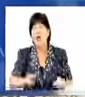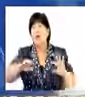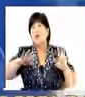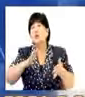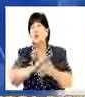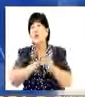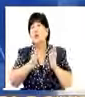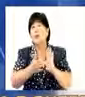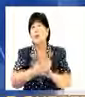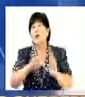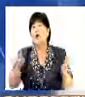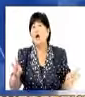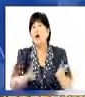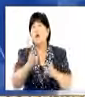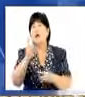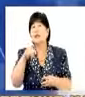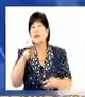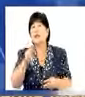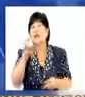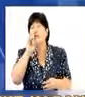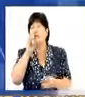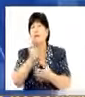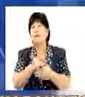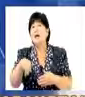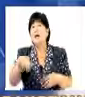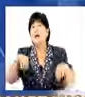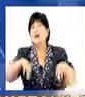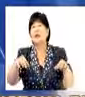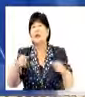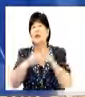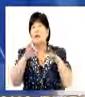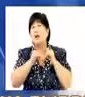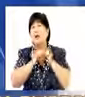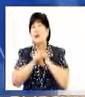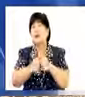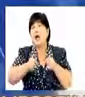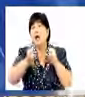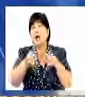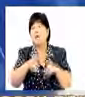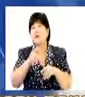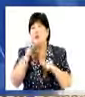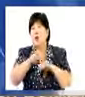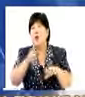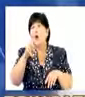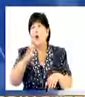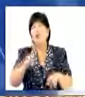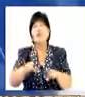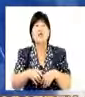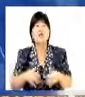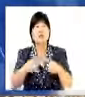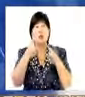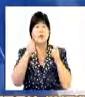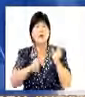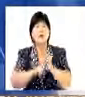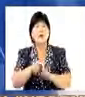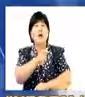Чрезвычайная ситуация. Пожар на складе нефтепродуктов, ДТП с автотранспортом, перевозившим опасный груз, утечка хлора. Такие тревожные сообщения